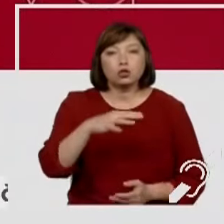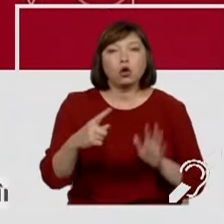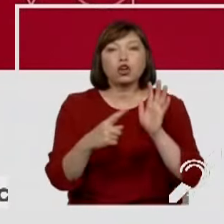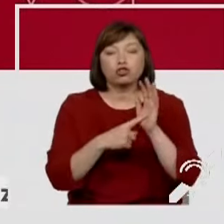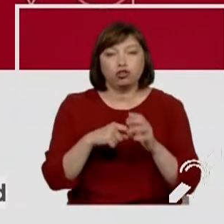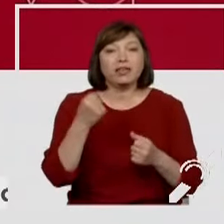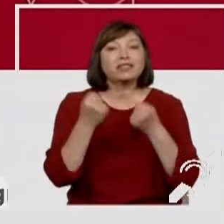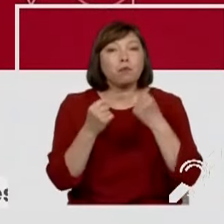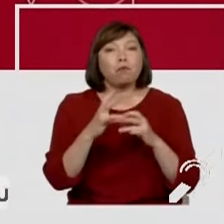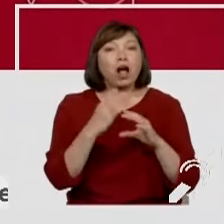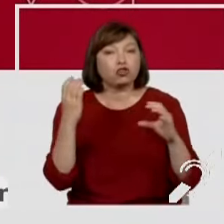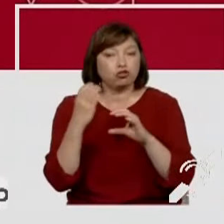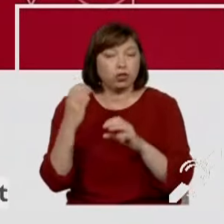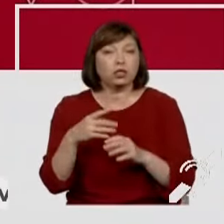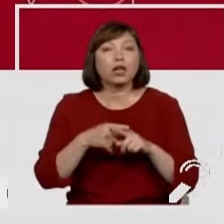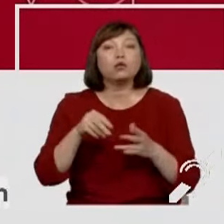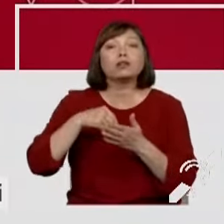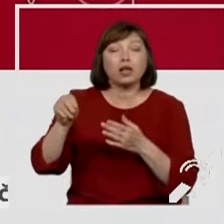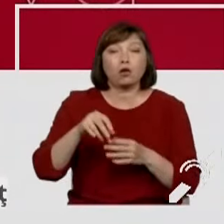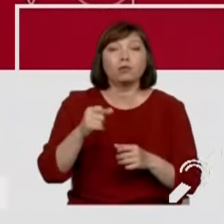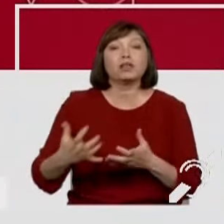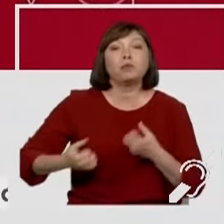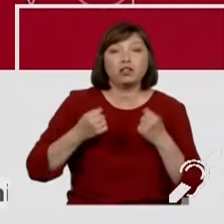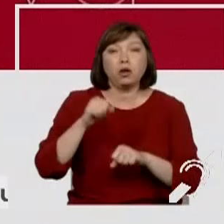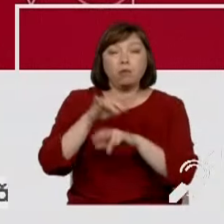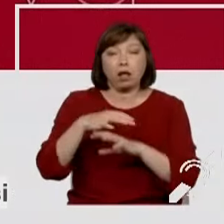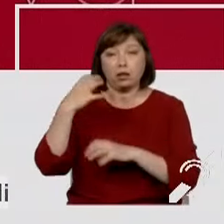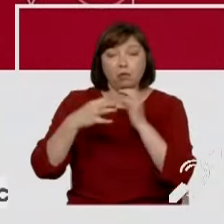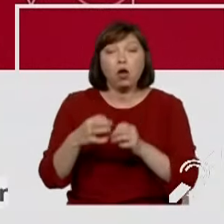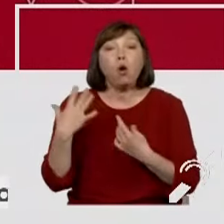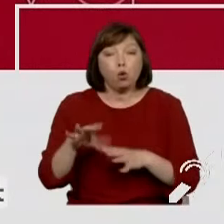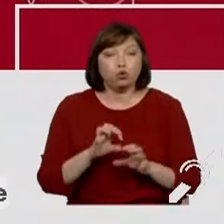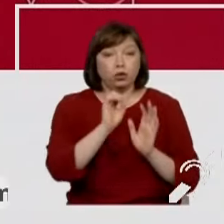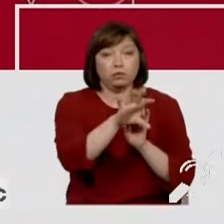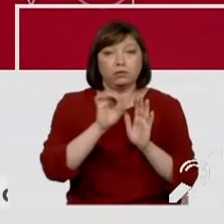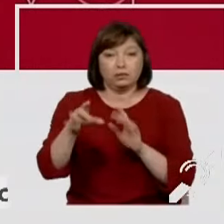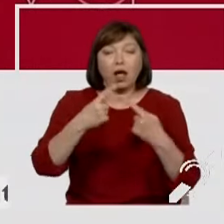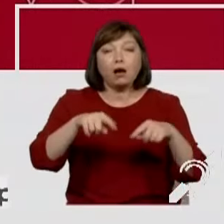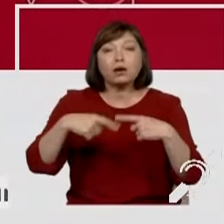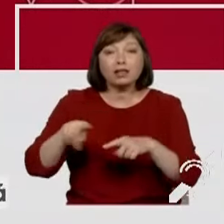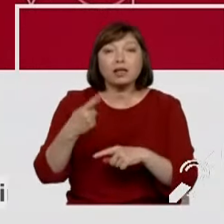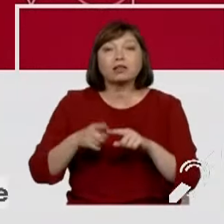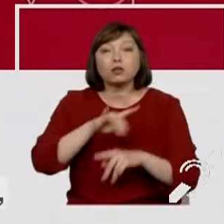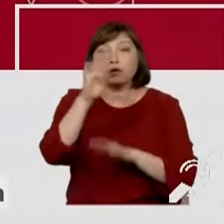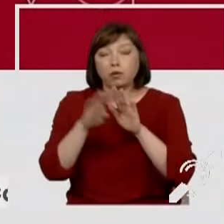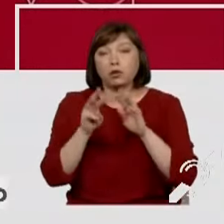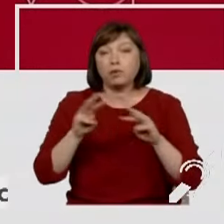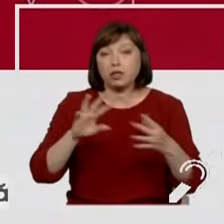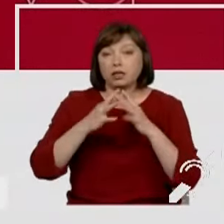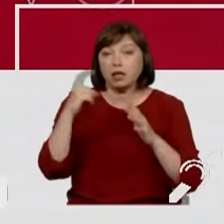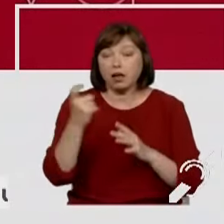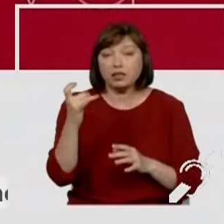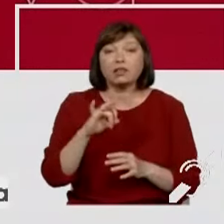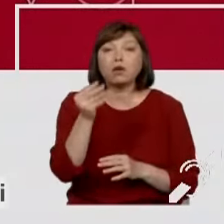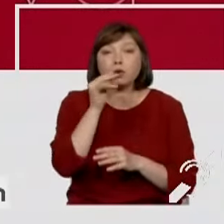46 de automobile achiziționate cu sprijinul Băncii Mondiale au ajuns astăzi la agențiile subordonate Ministerului Agriculturii și